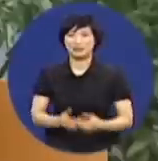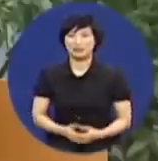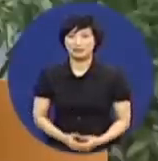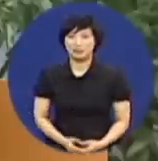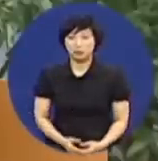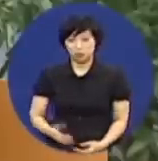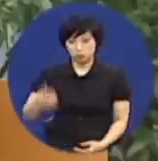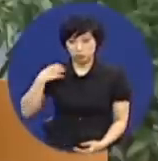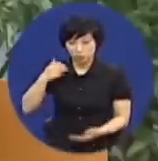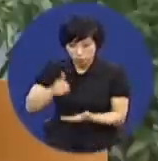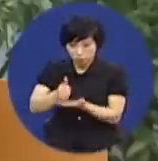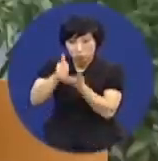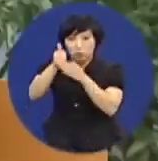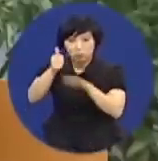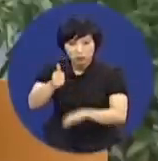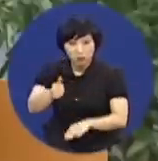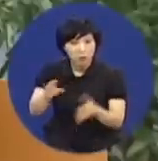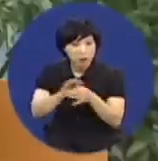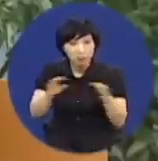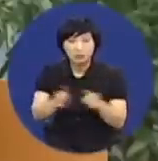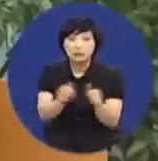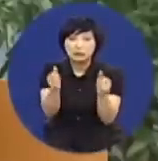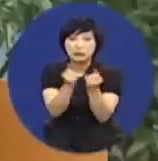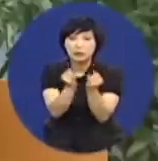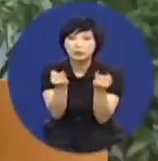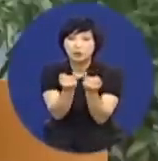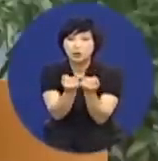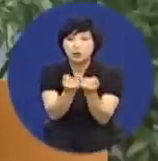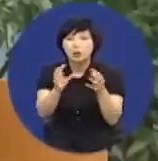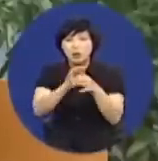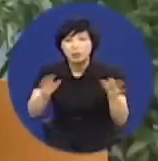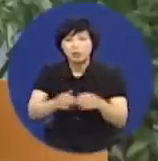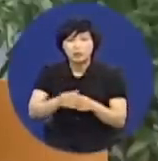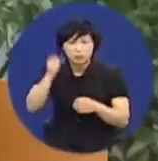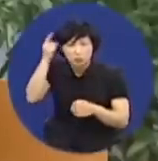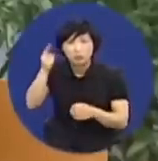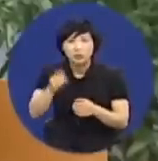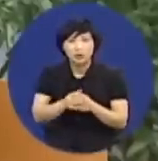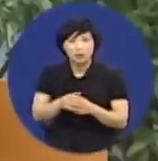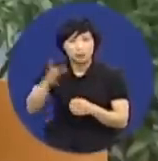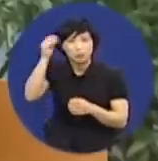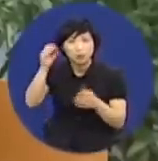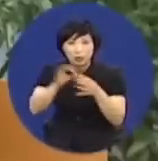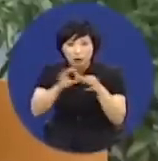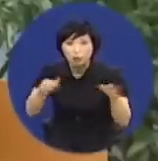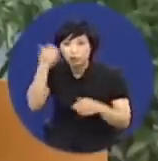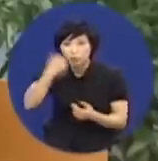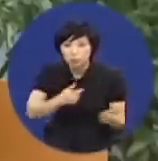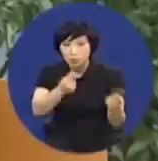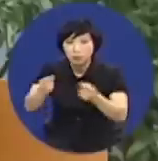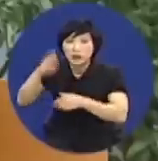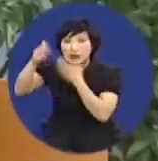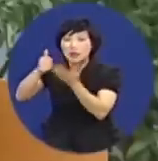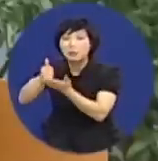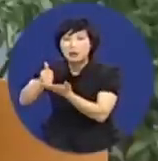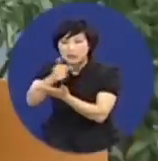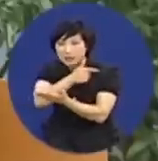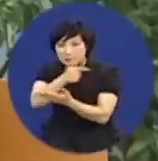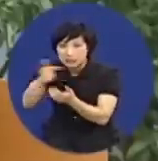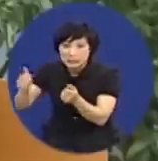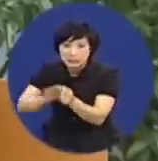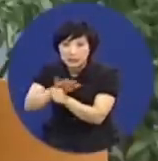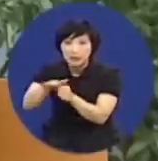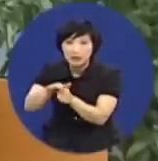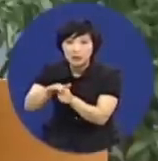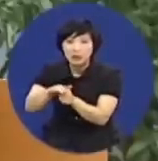社会的地位が高い低いとか、老若男女、学歴、職歴があるなしと